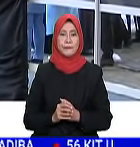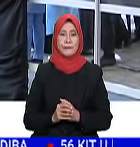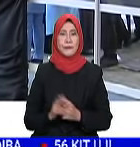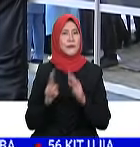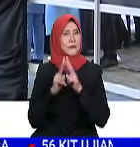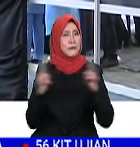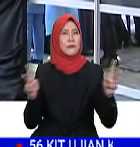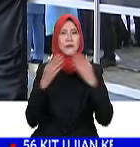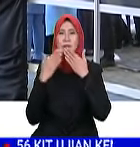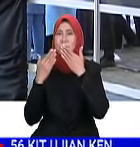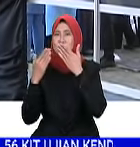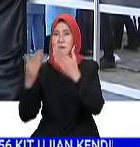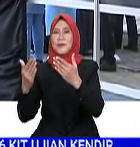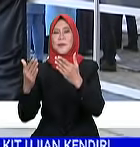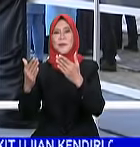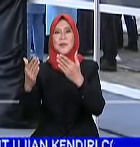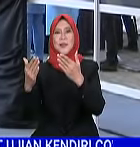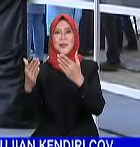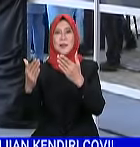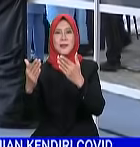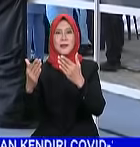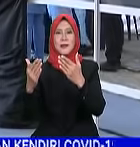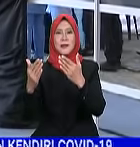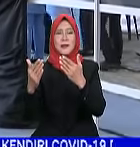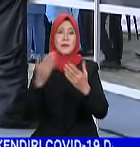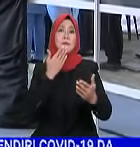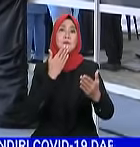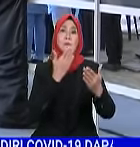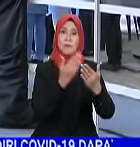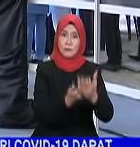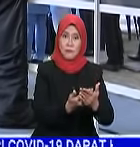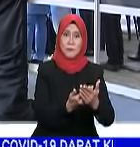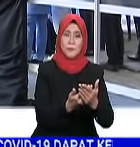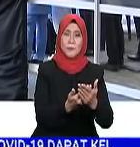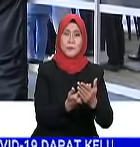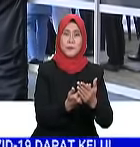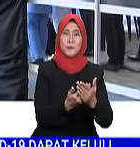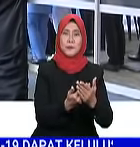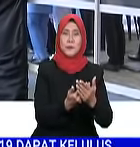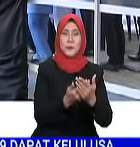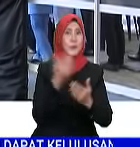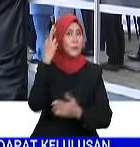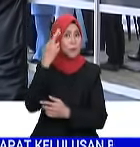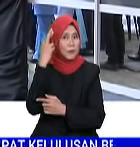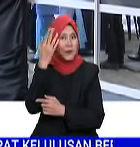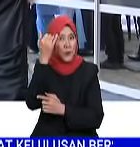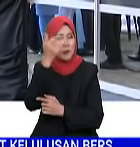berterima kasih, amat baik sebabnya, salah satu sebabnya